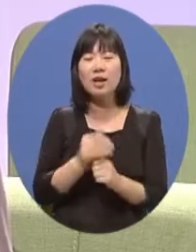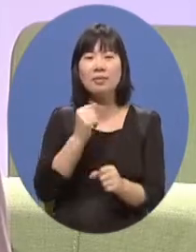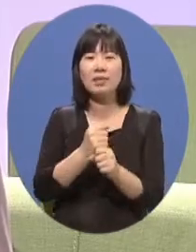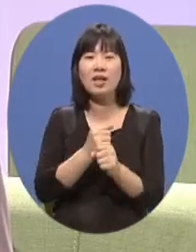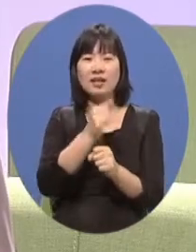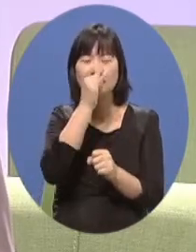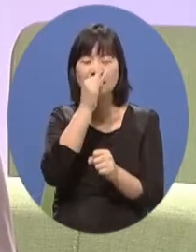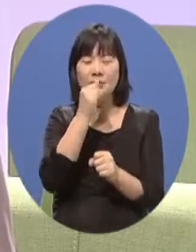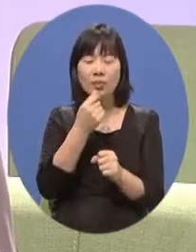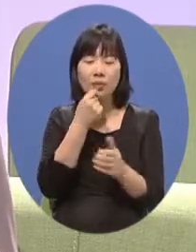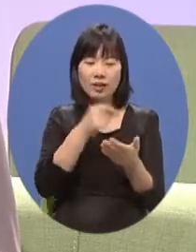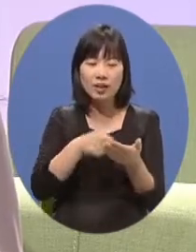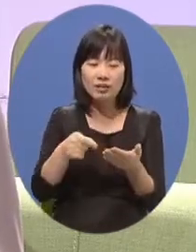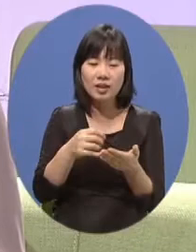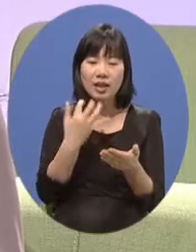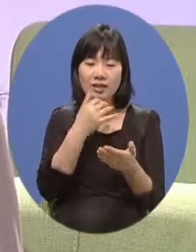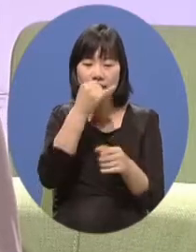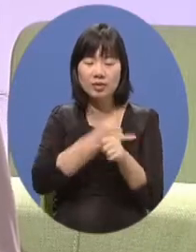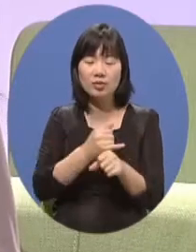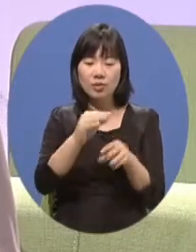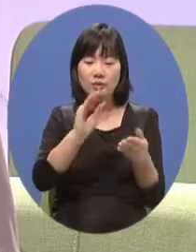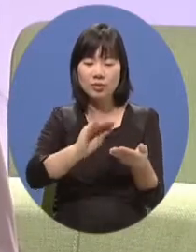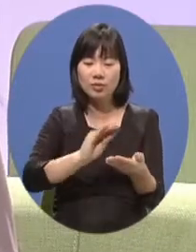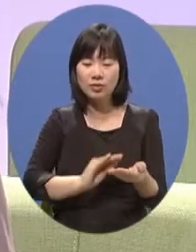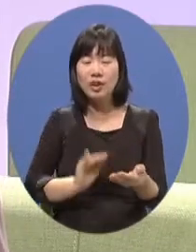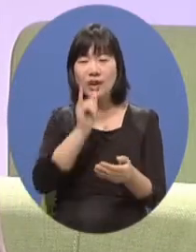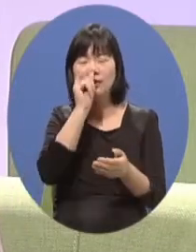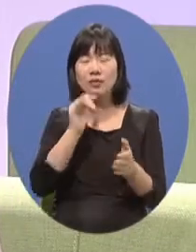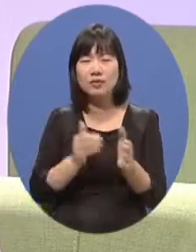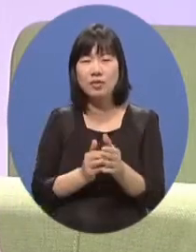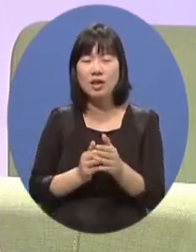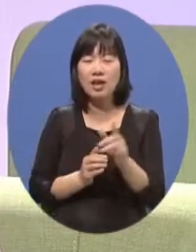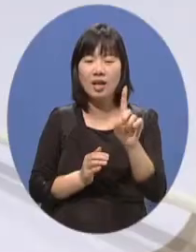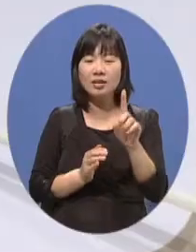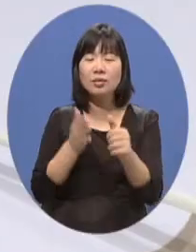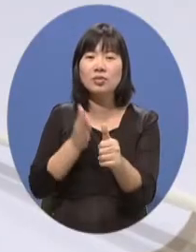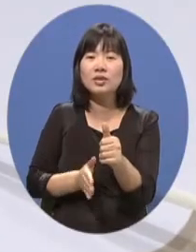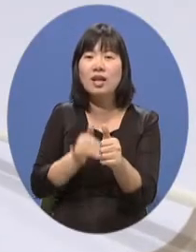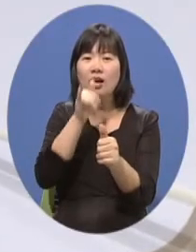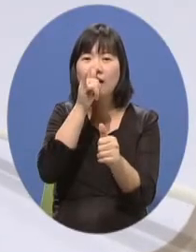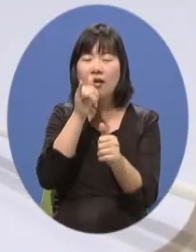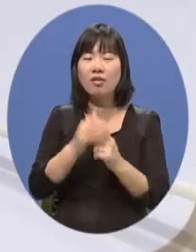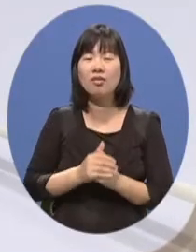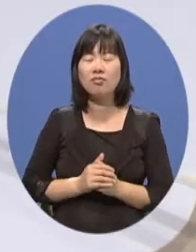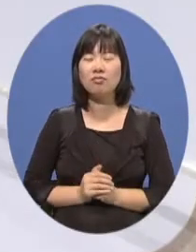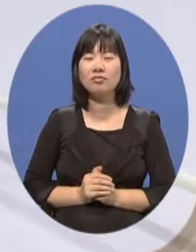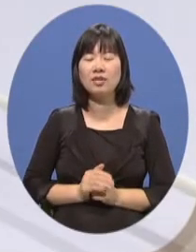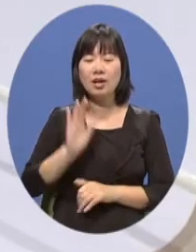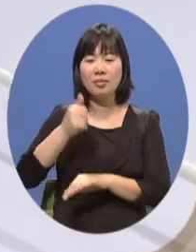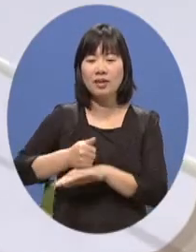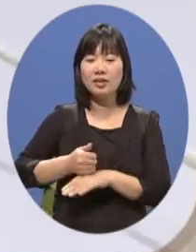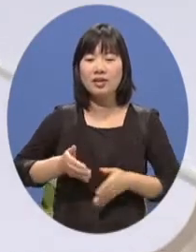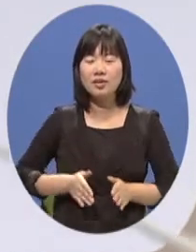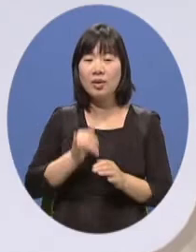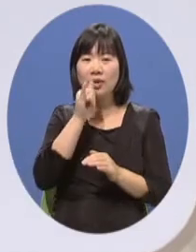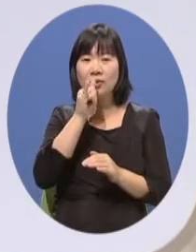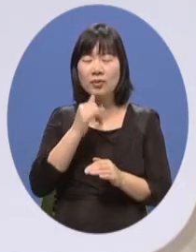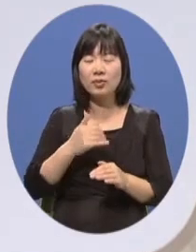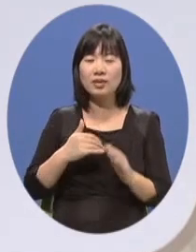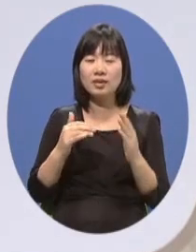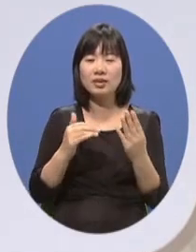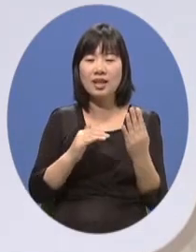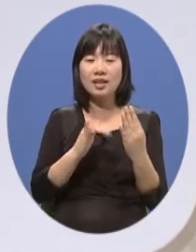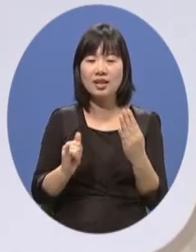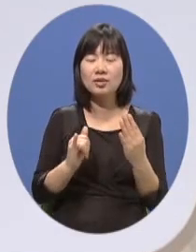거죠. 뭐 크레파스로 그리기도 하고 붙이기도 하고요. 그리고 제가 하나 또 권해드리고 싶은 거는 우리 막내도 태어나고 이제 내 가족이